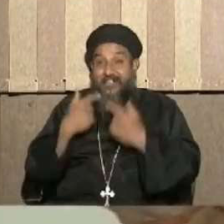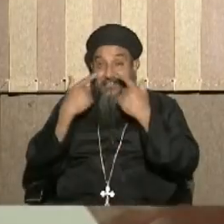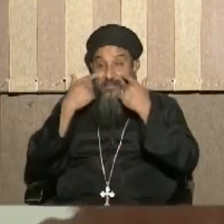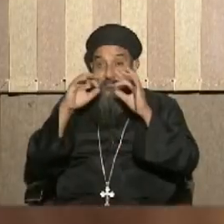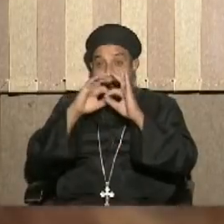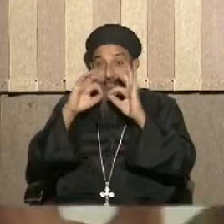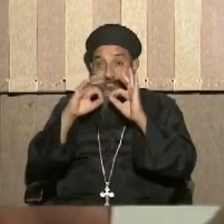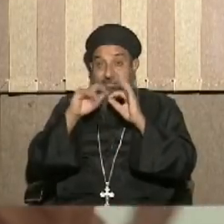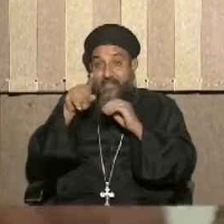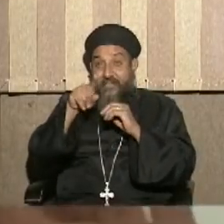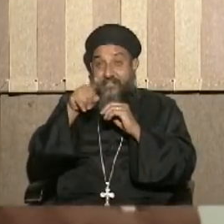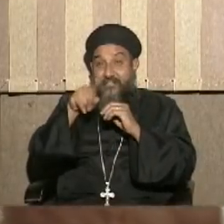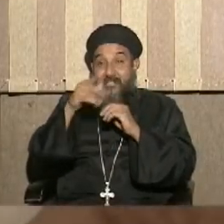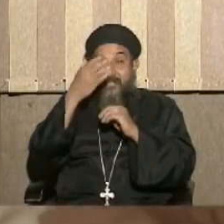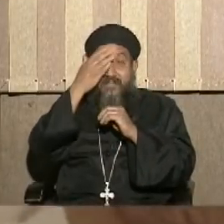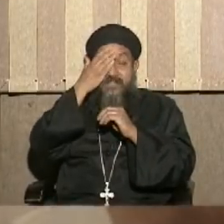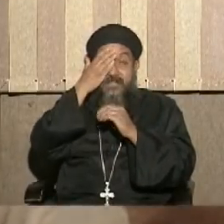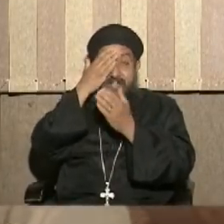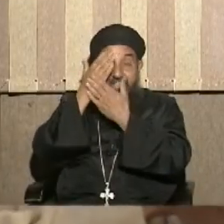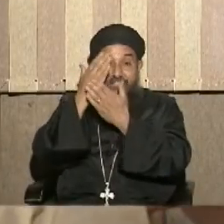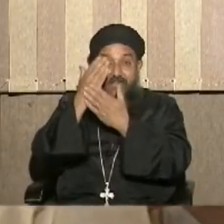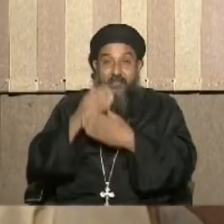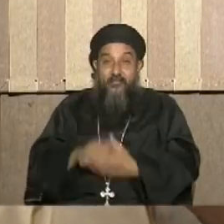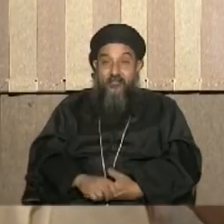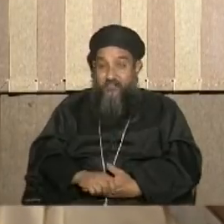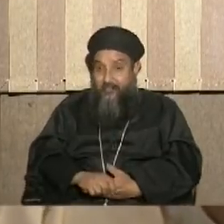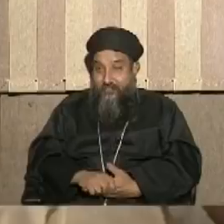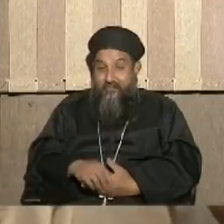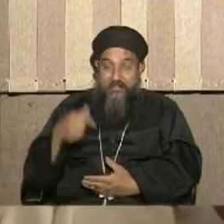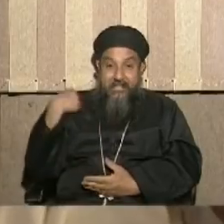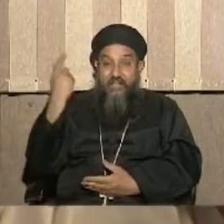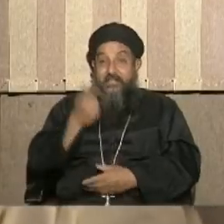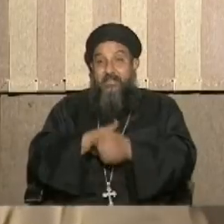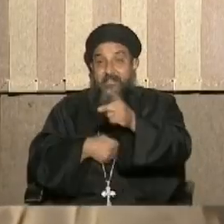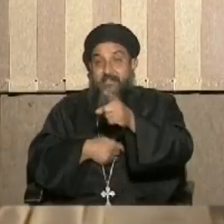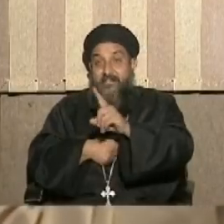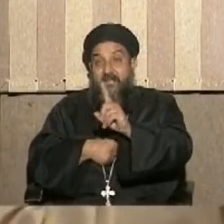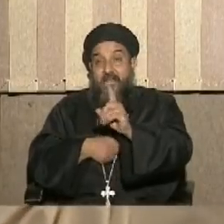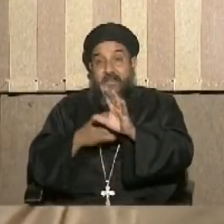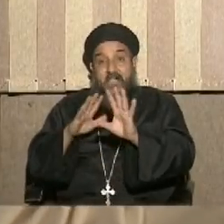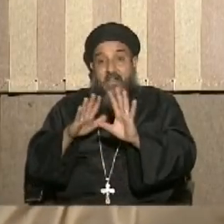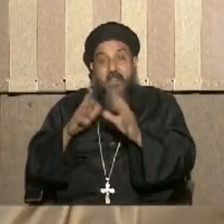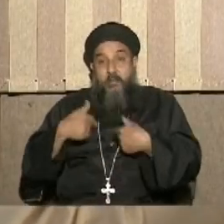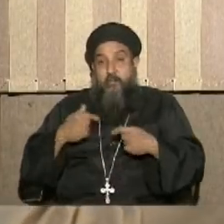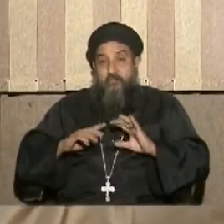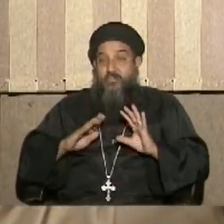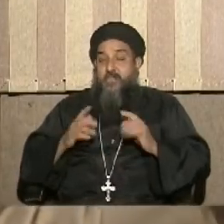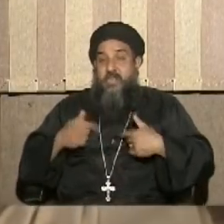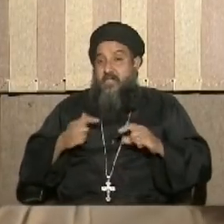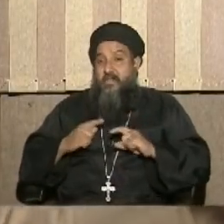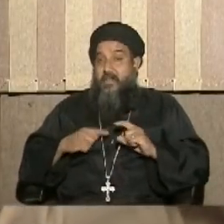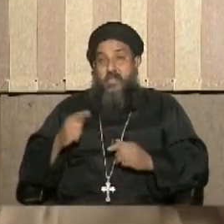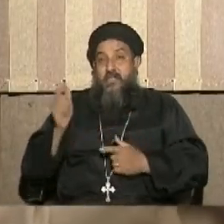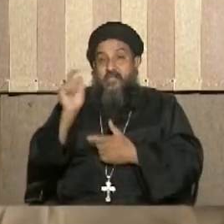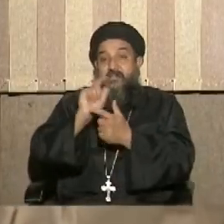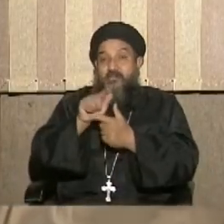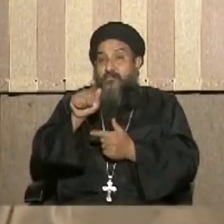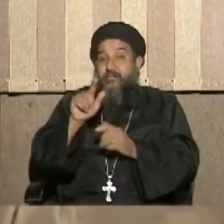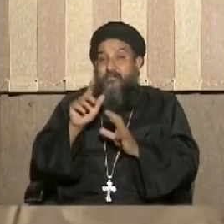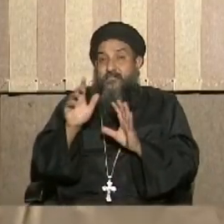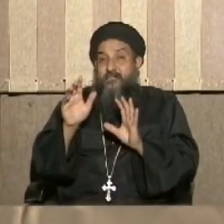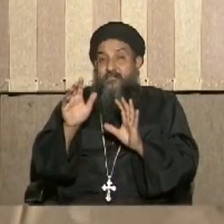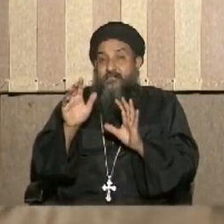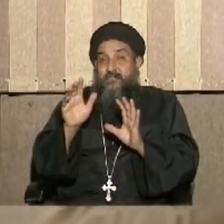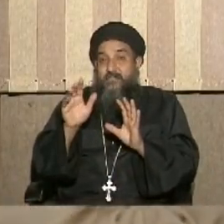انا عايز اخبط بمجرد ما اشوف مريضك بس تقلي يا دويا جدي. صدقني يا عم مش انا، مش انا ده المسيح، مش